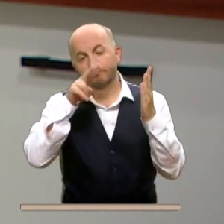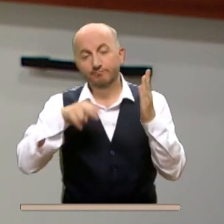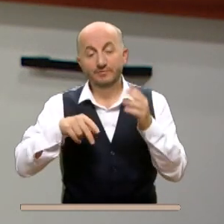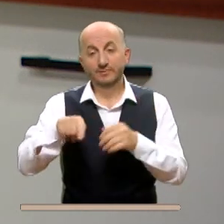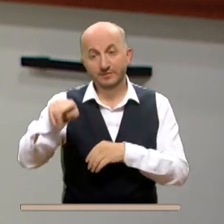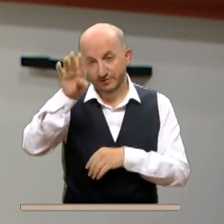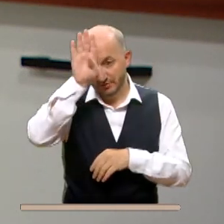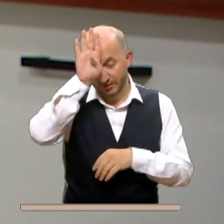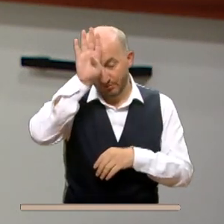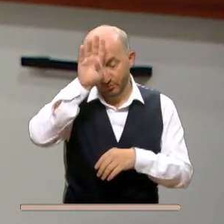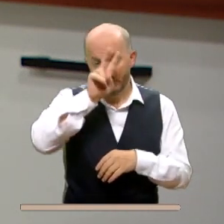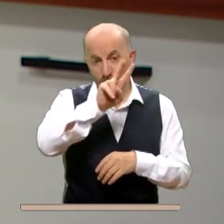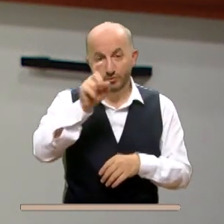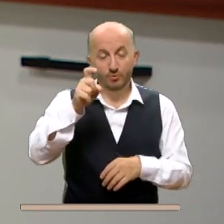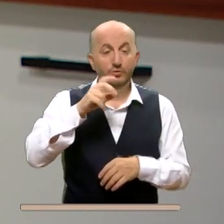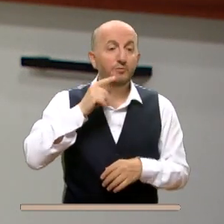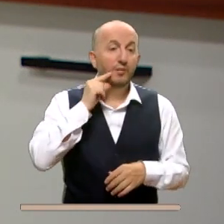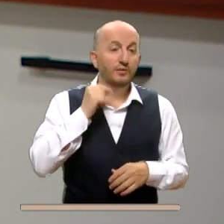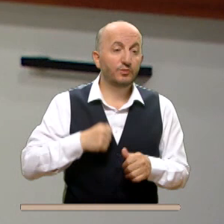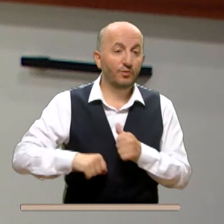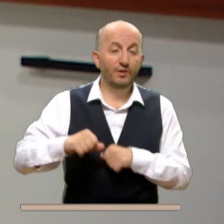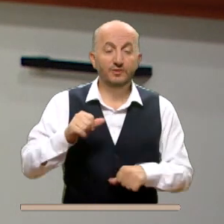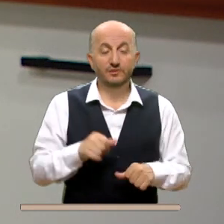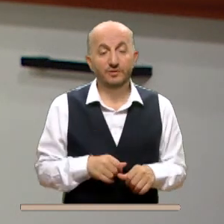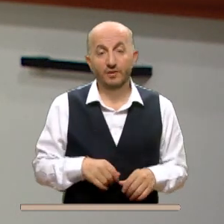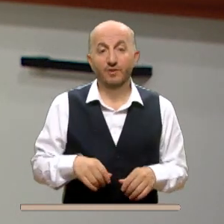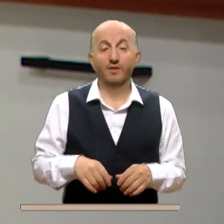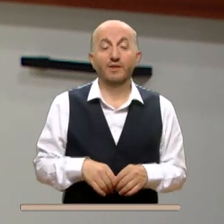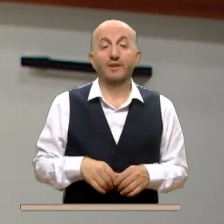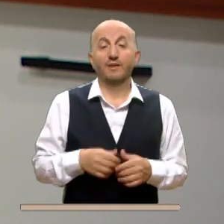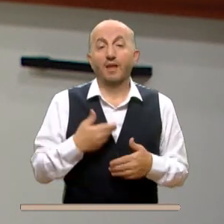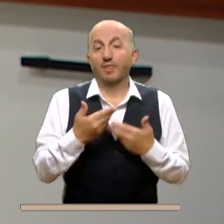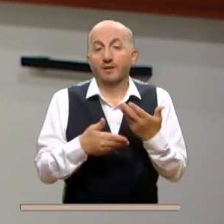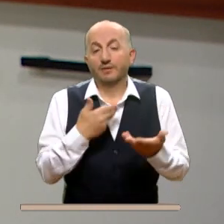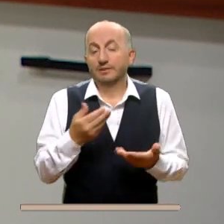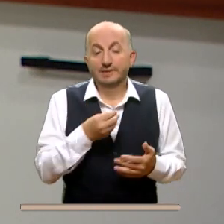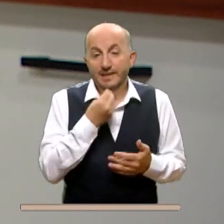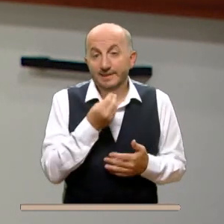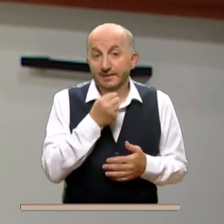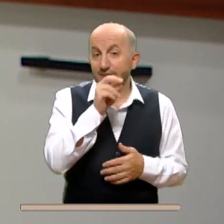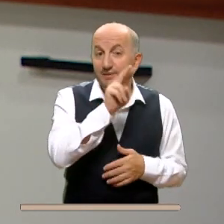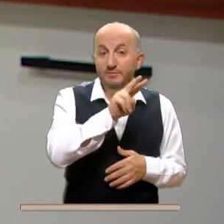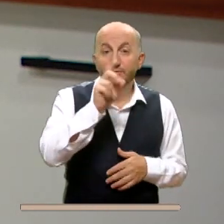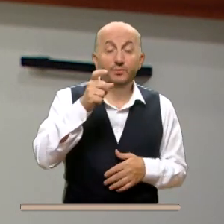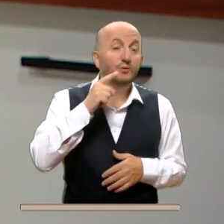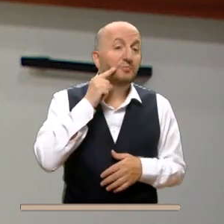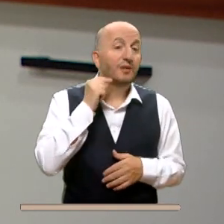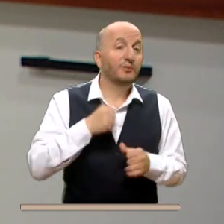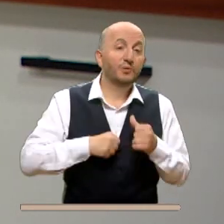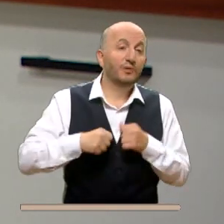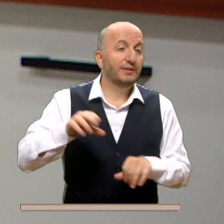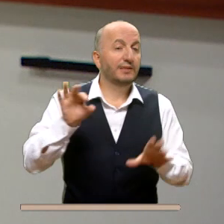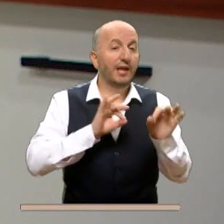Mayıs Üniversitesi Rektörü olarak 29 Mayıs Üniversitesi'ni bize tanıtır mısınız hocam? Gençlerimiz 29 Mayıs Üniversitesi'ni tercih etmeliler